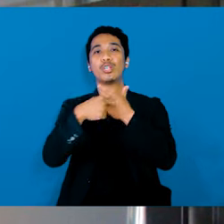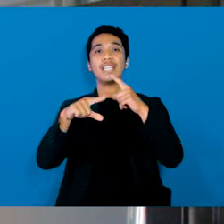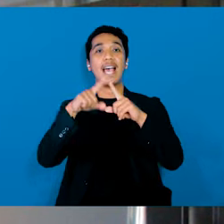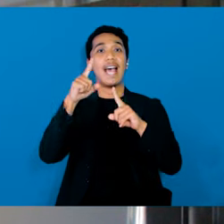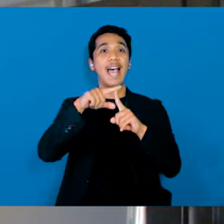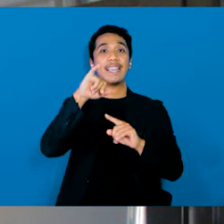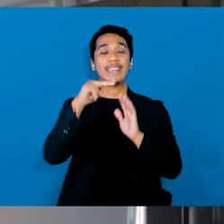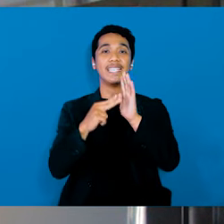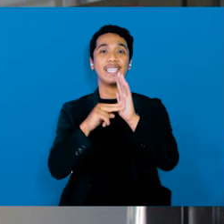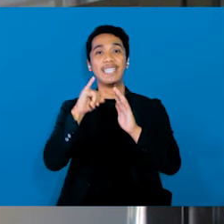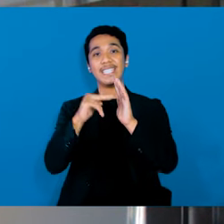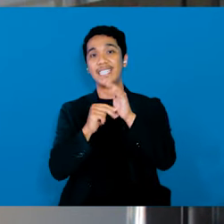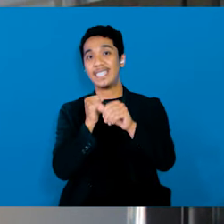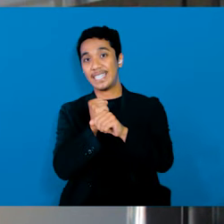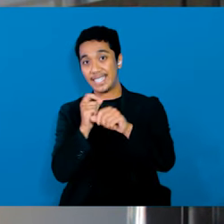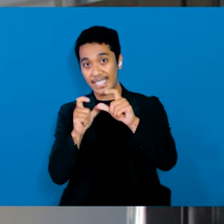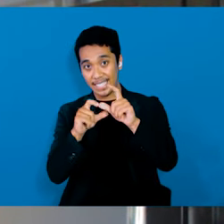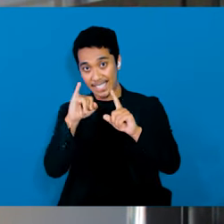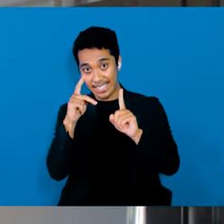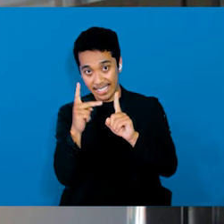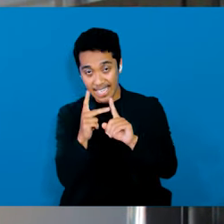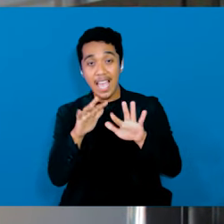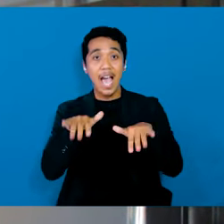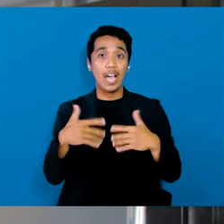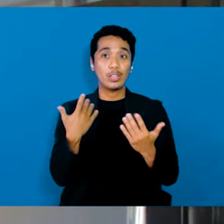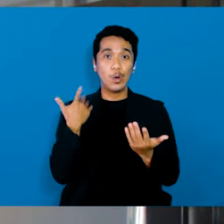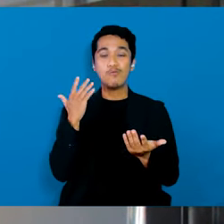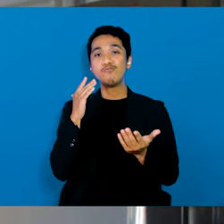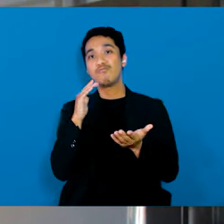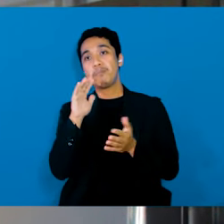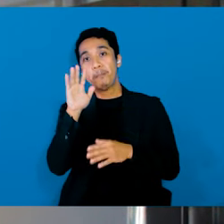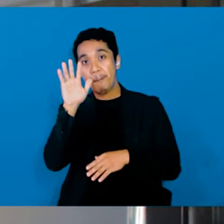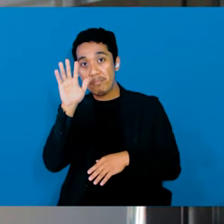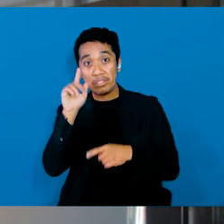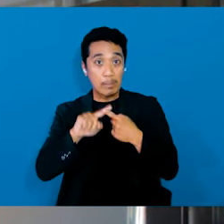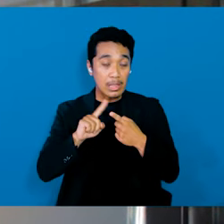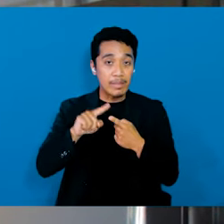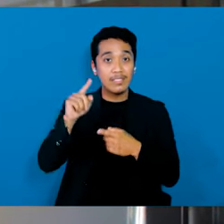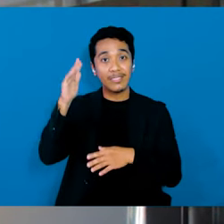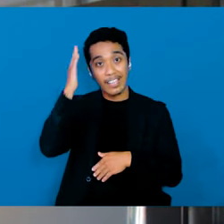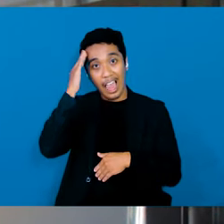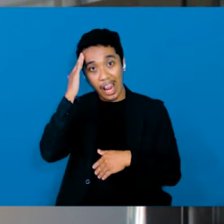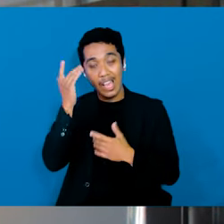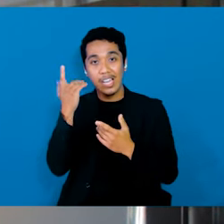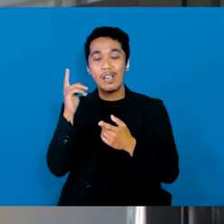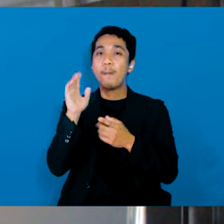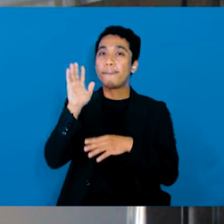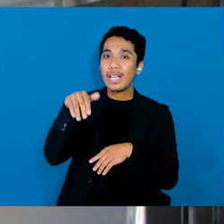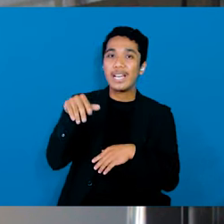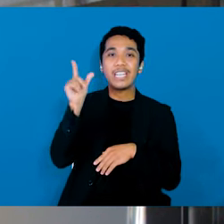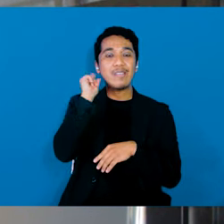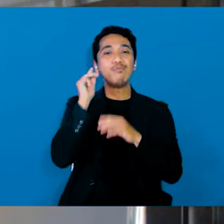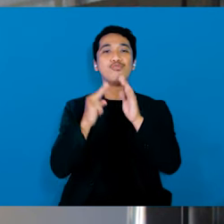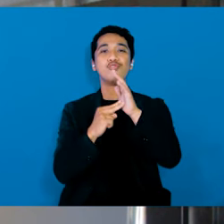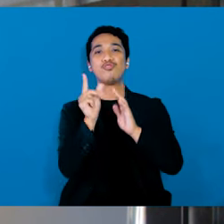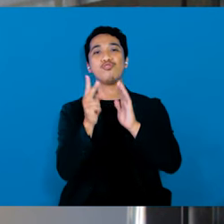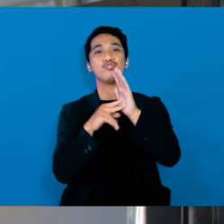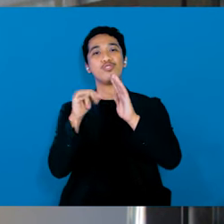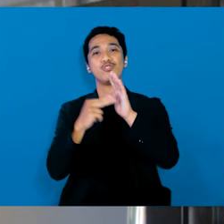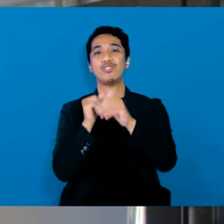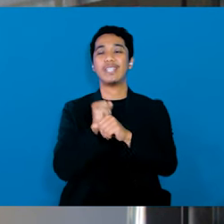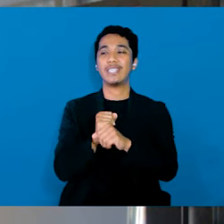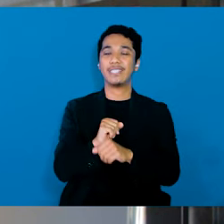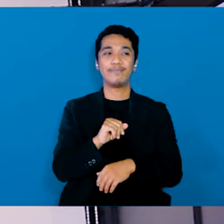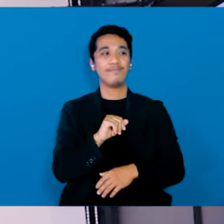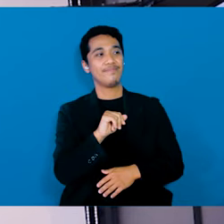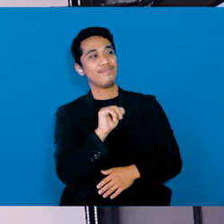Suryati Ningsih Budi Lestari, atau yang pasti teman-teman lebih akrab dengan panggilan Ibu Nuning. Halo